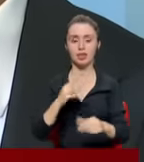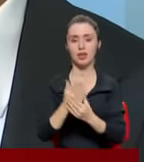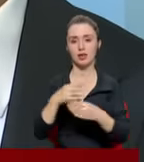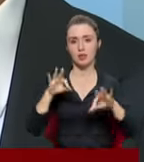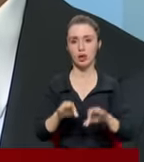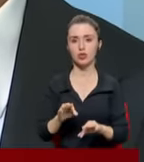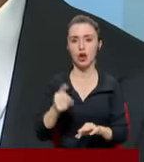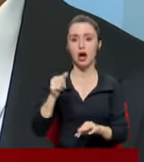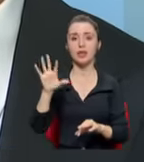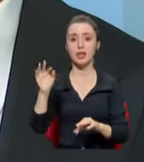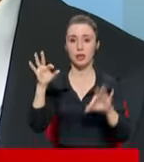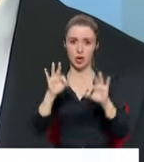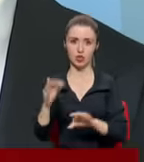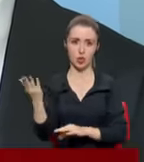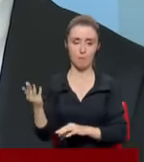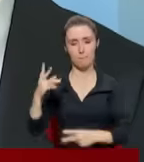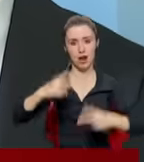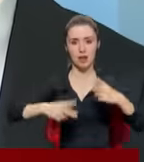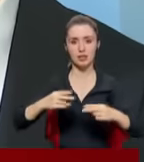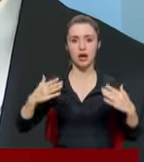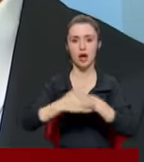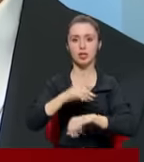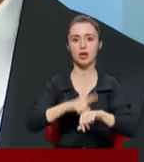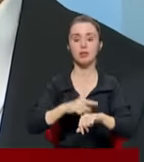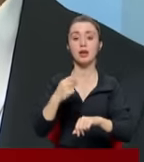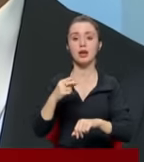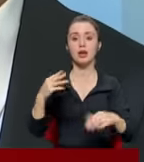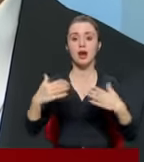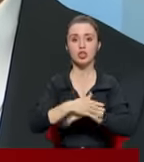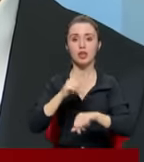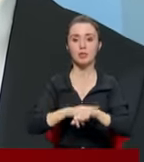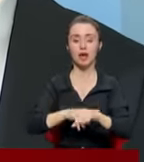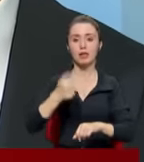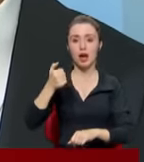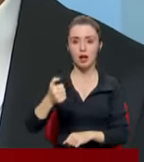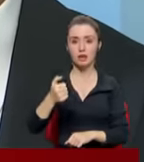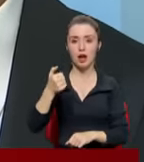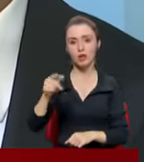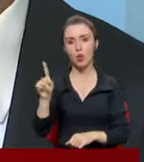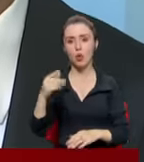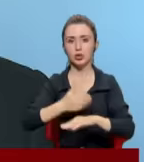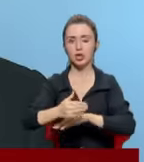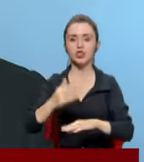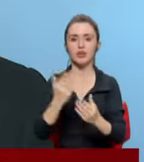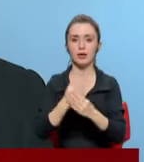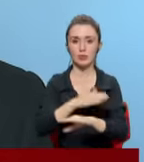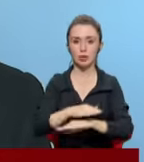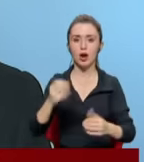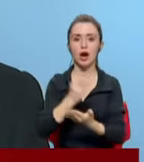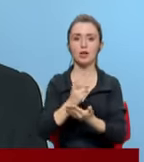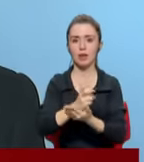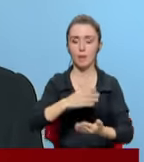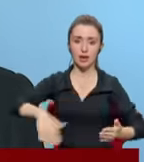6'de başlayan okullar var akşam saat 2 eğitim olduğu için akşam saat 6 6 10 gece dersler bitiyor adaman